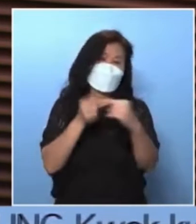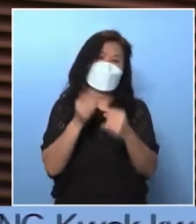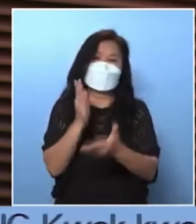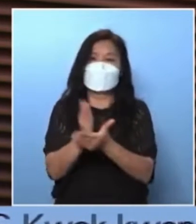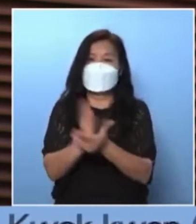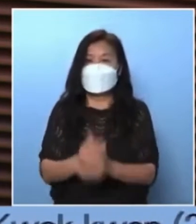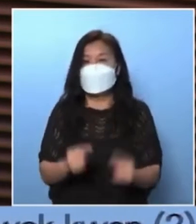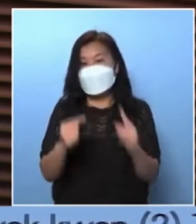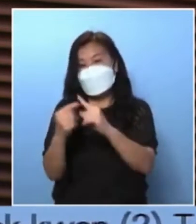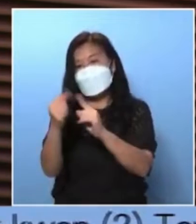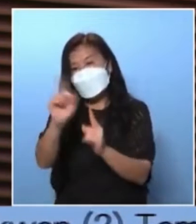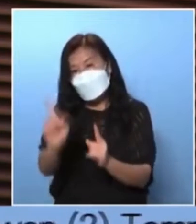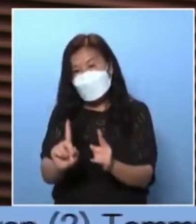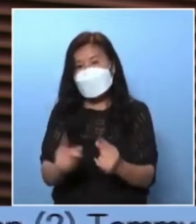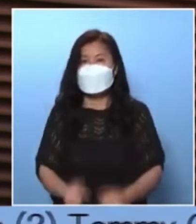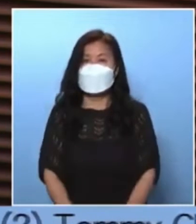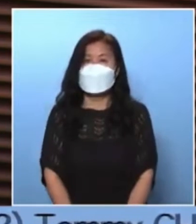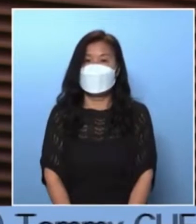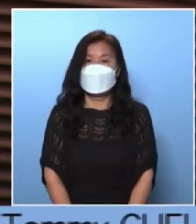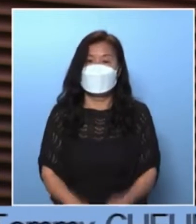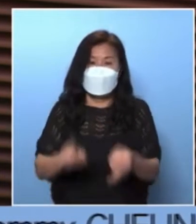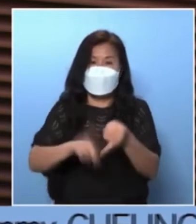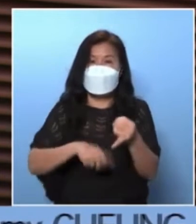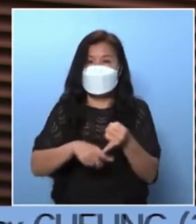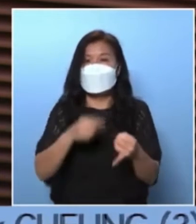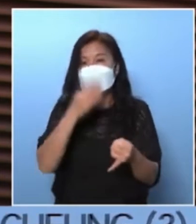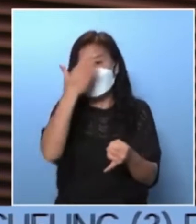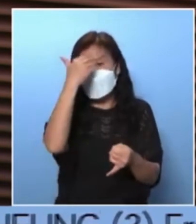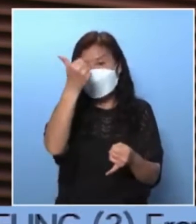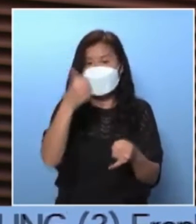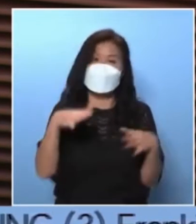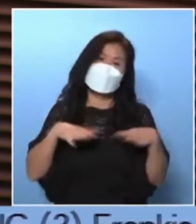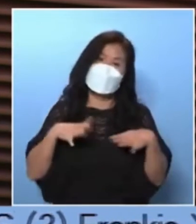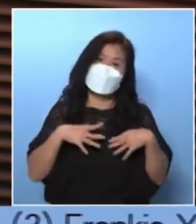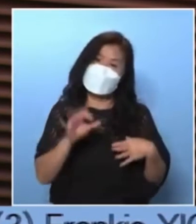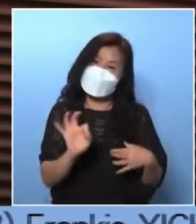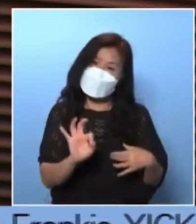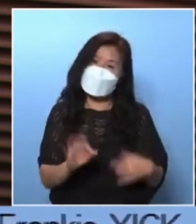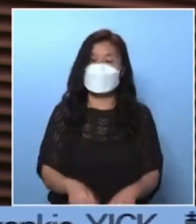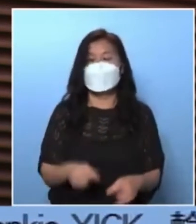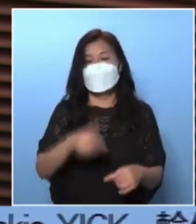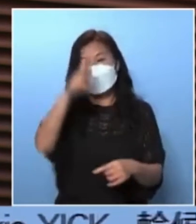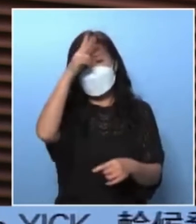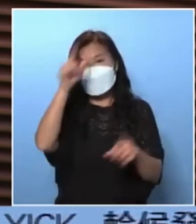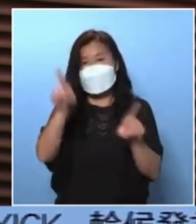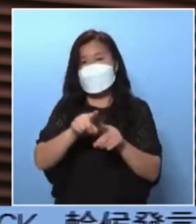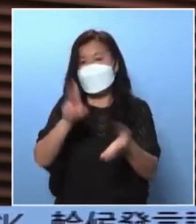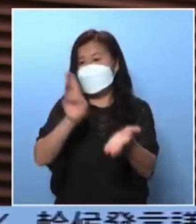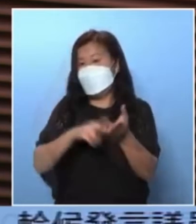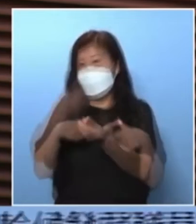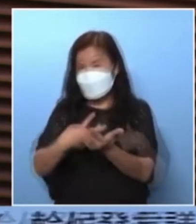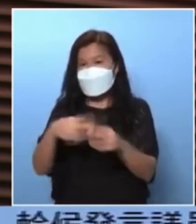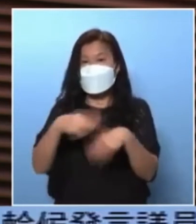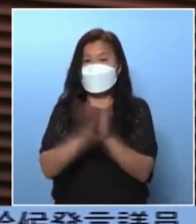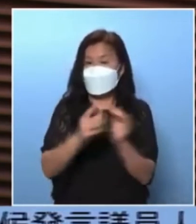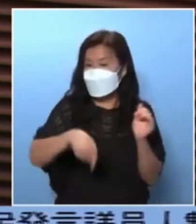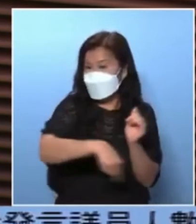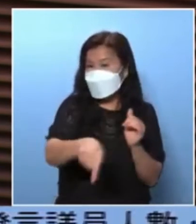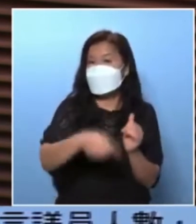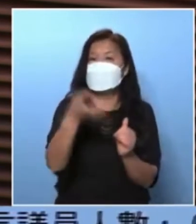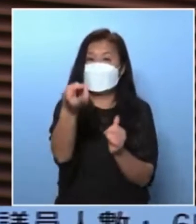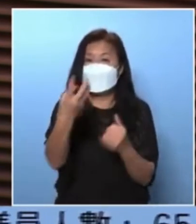這樣市民又怎會是有這個幸福感，或者對政府是越來越有信心呢？土地政